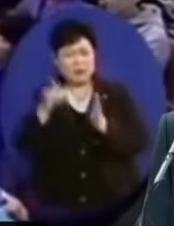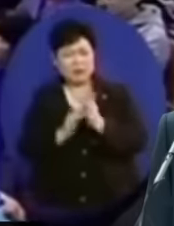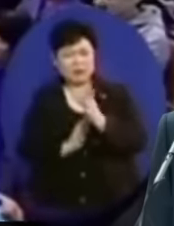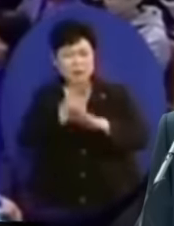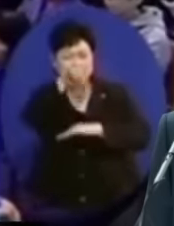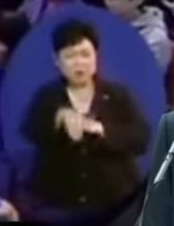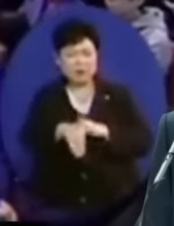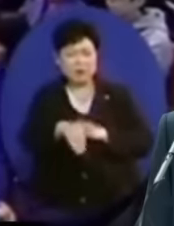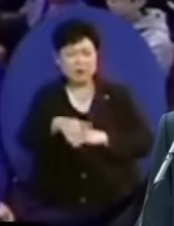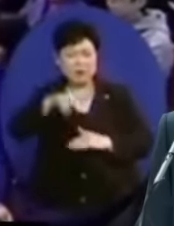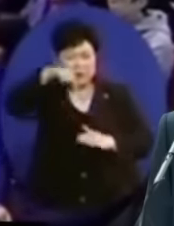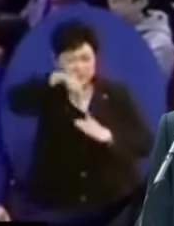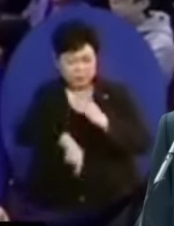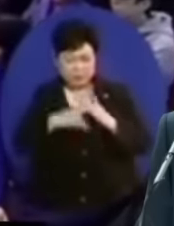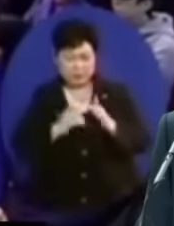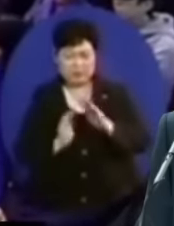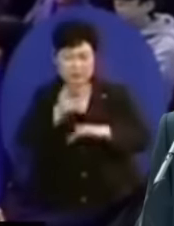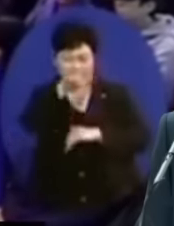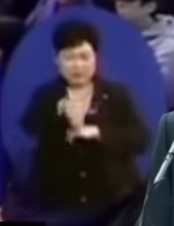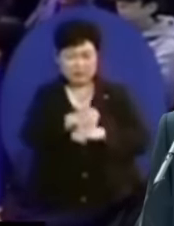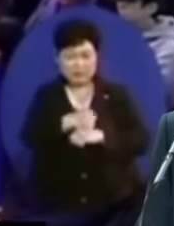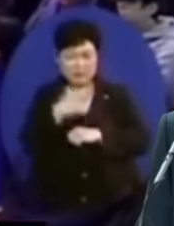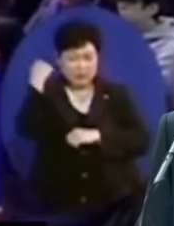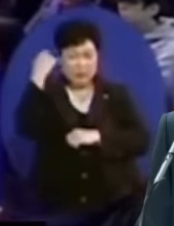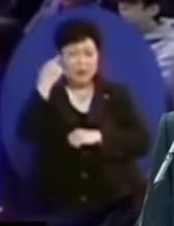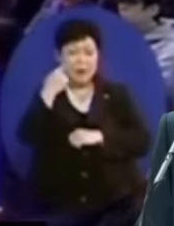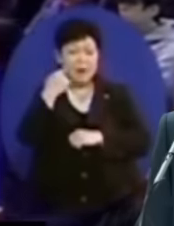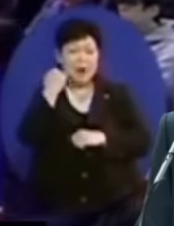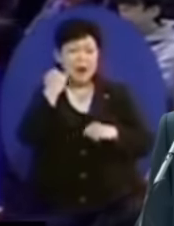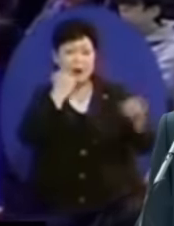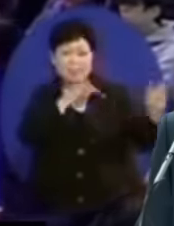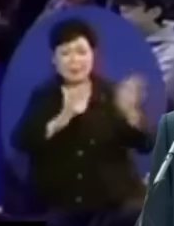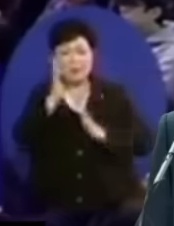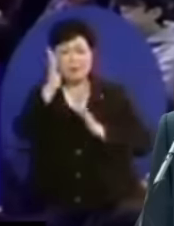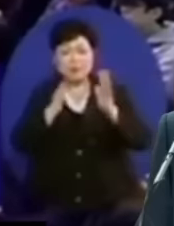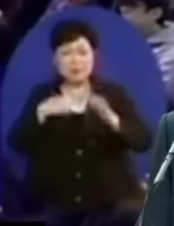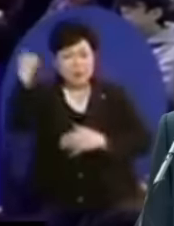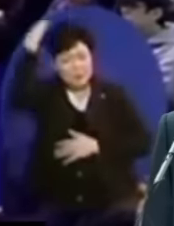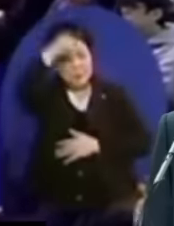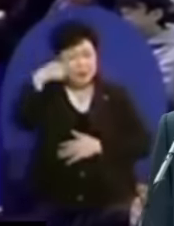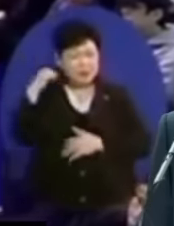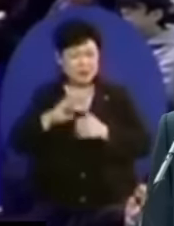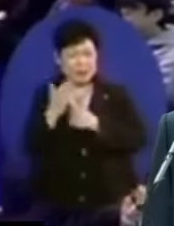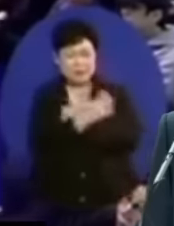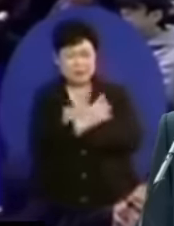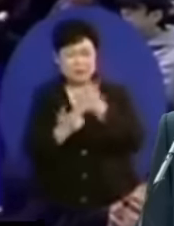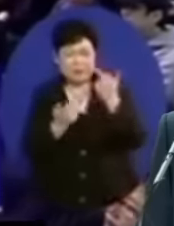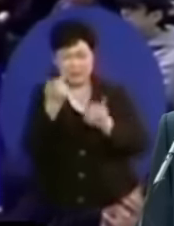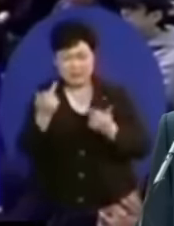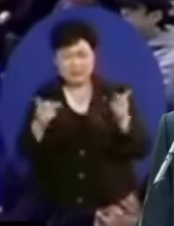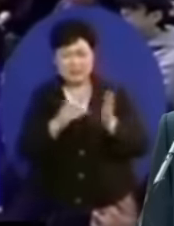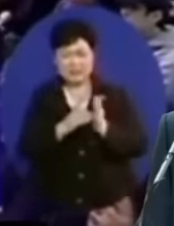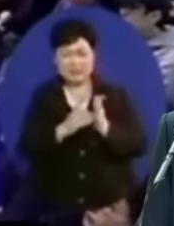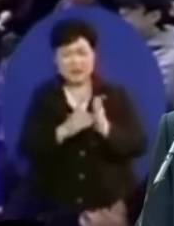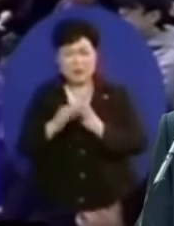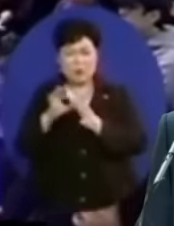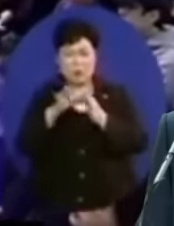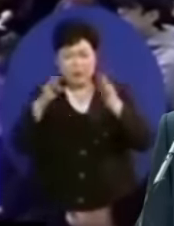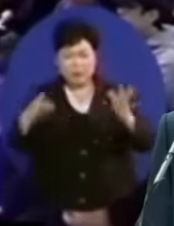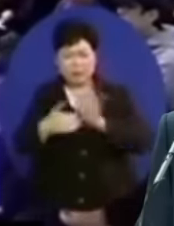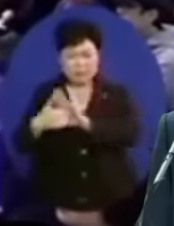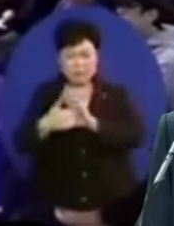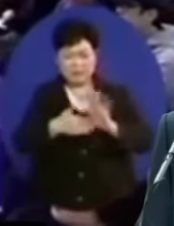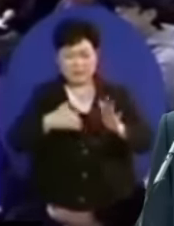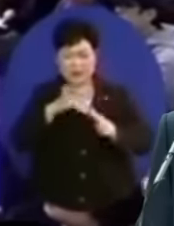기쁨이 나를 에워싸고 바다풀이 내 머리를 감쌌나이다. 내가 산의 뿌리까지 내려갔사오며 땅의 그 빗장으로 나를 오랫도록 막아싸오나